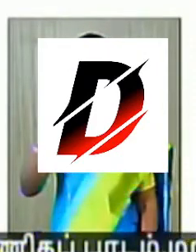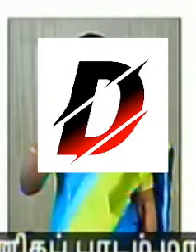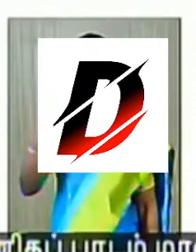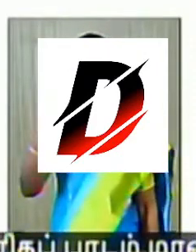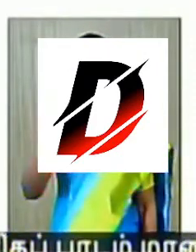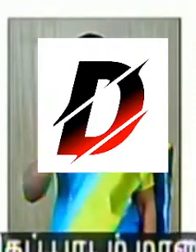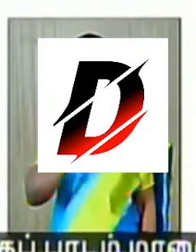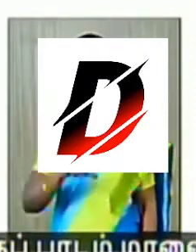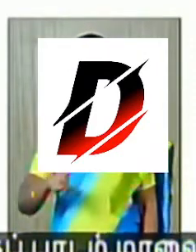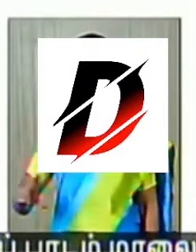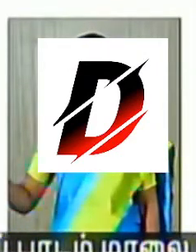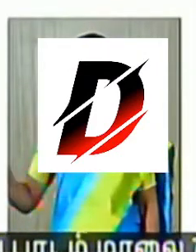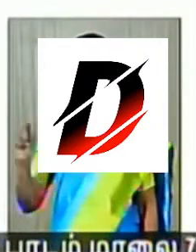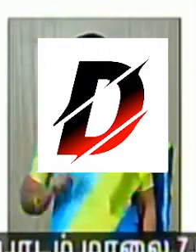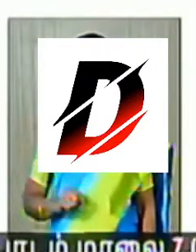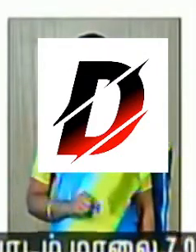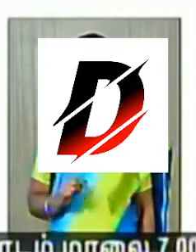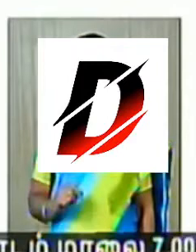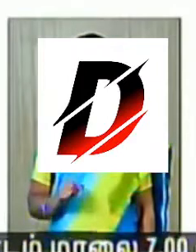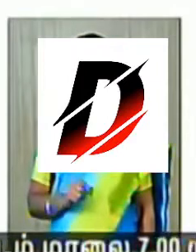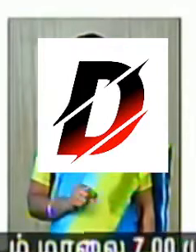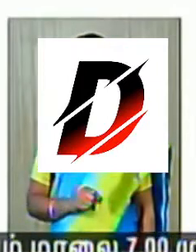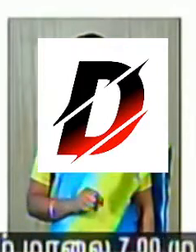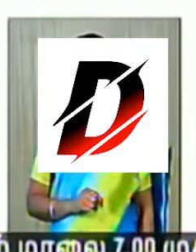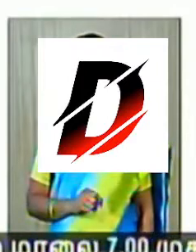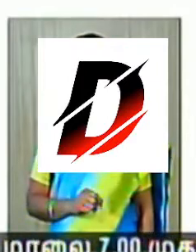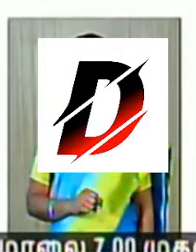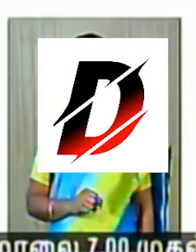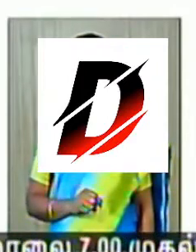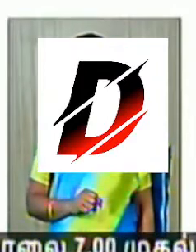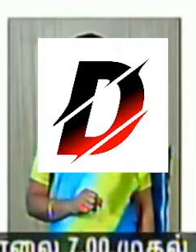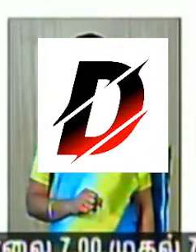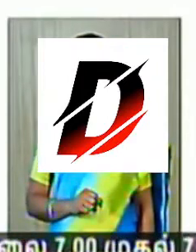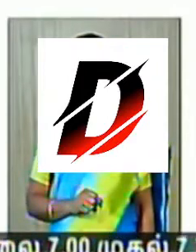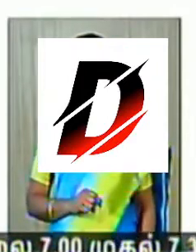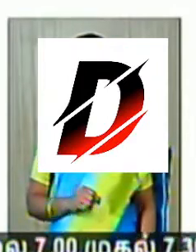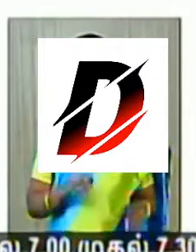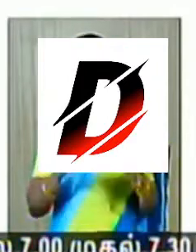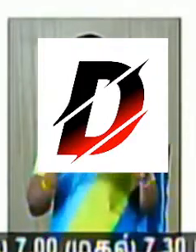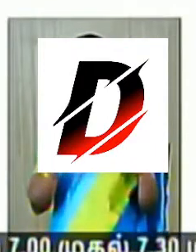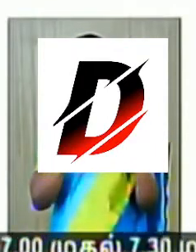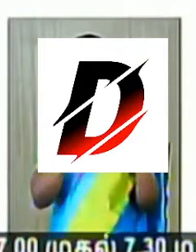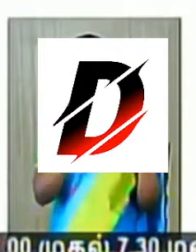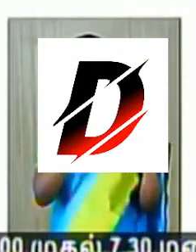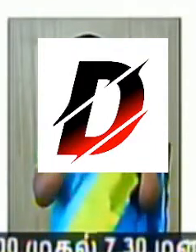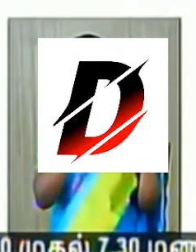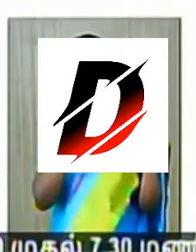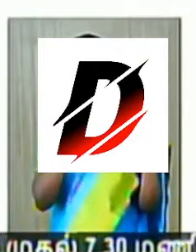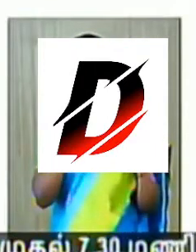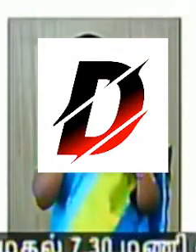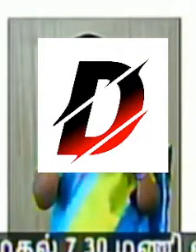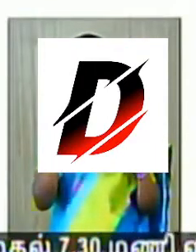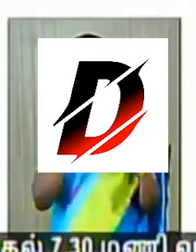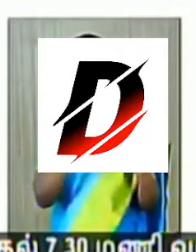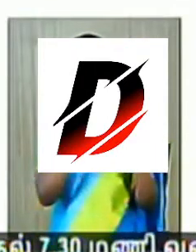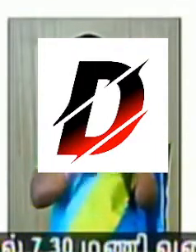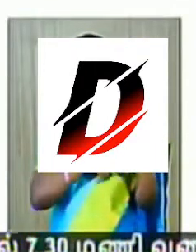-1 - 7 வரைக்கும் அடுத்திருக்கும். இப்போ அந்த சமன்பாடை நம்ம என்ன எழுதணும்,